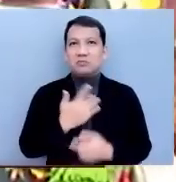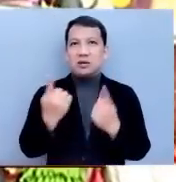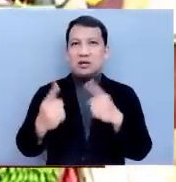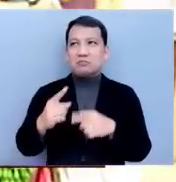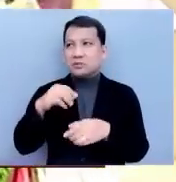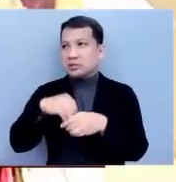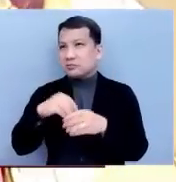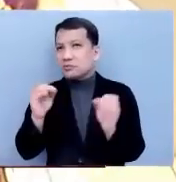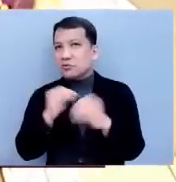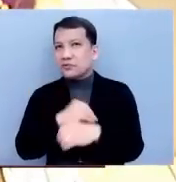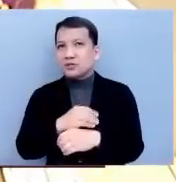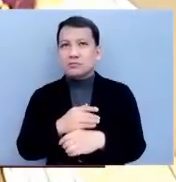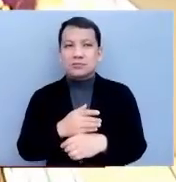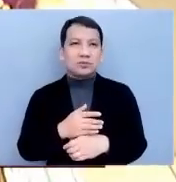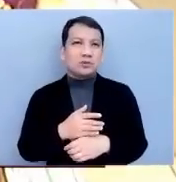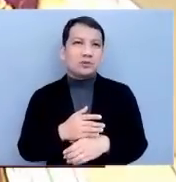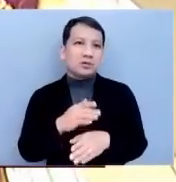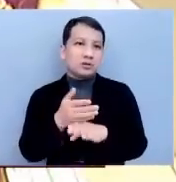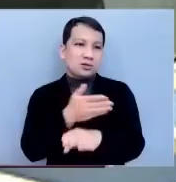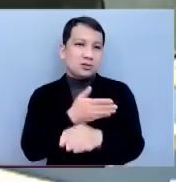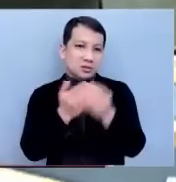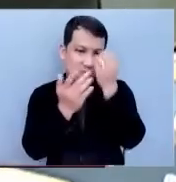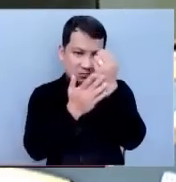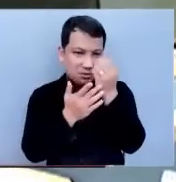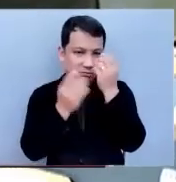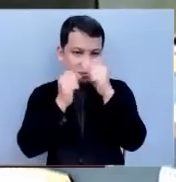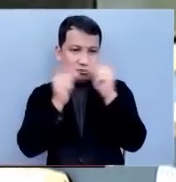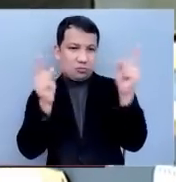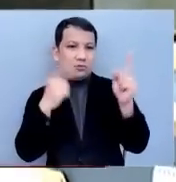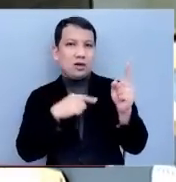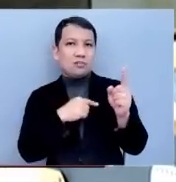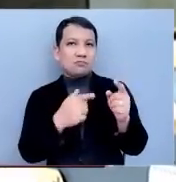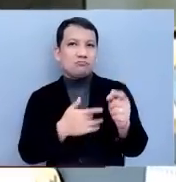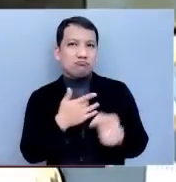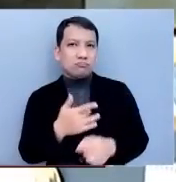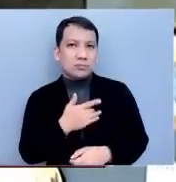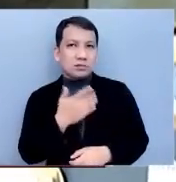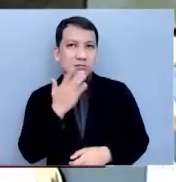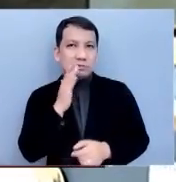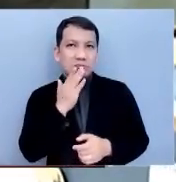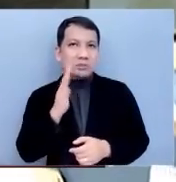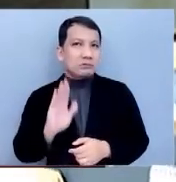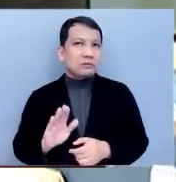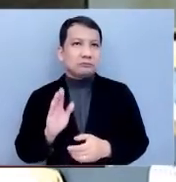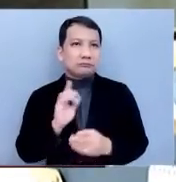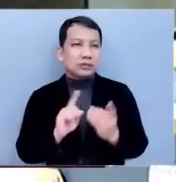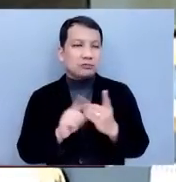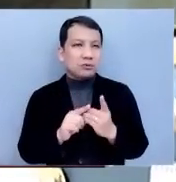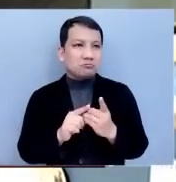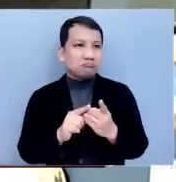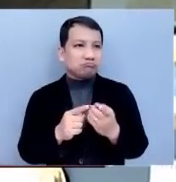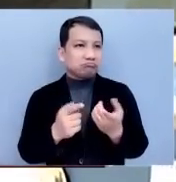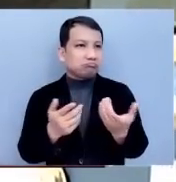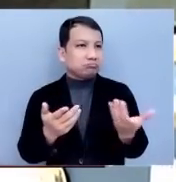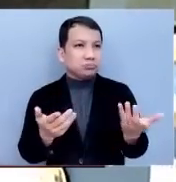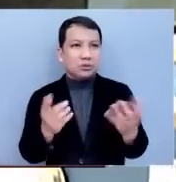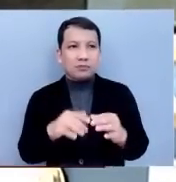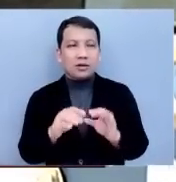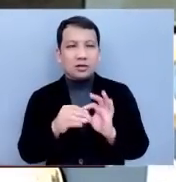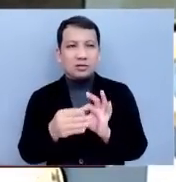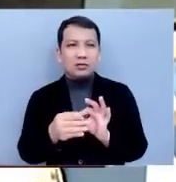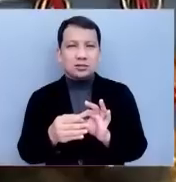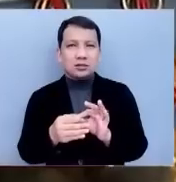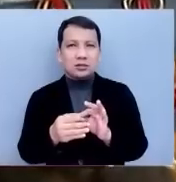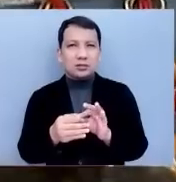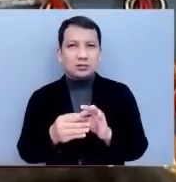magugulat ka, post-traumatic stress disorder na pala. They felt so bad na parang up to the point na nagkakaroon sila ng